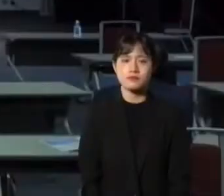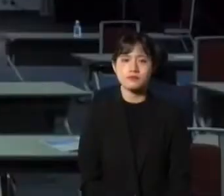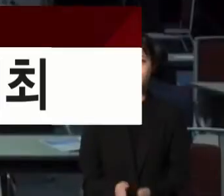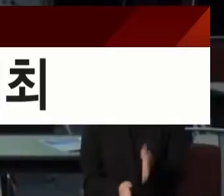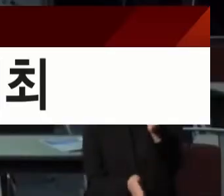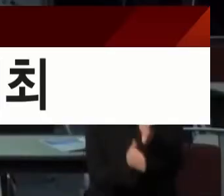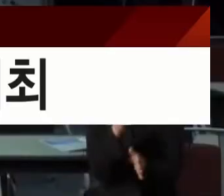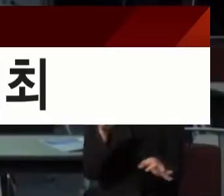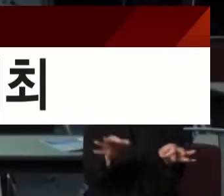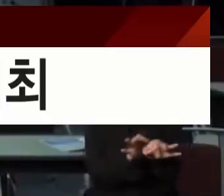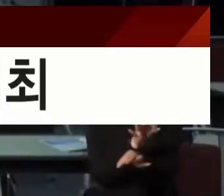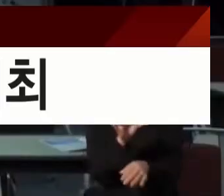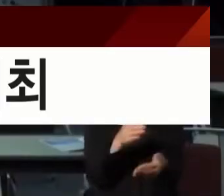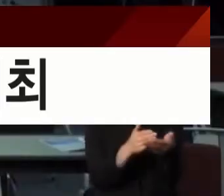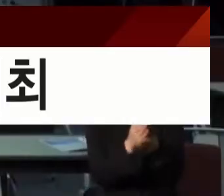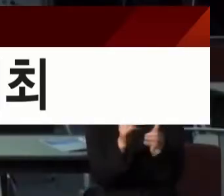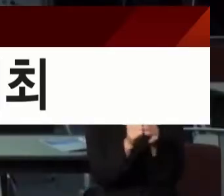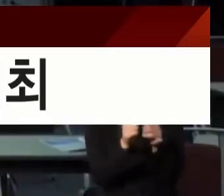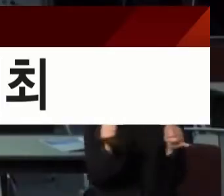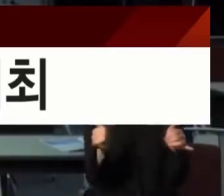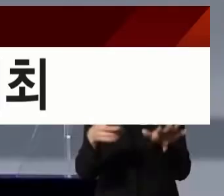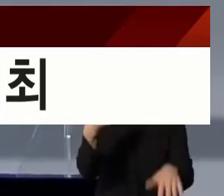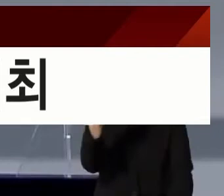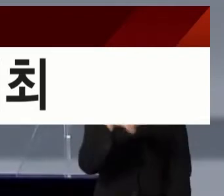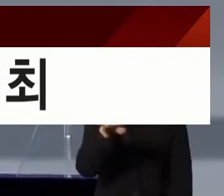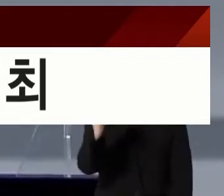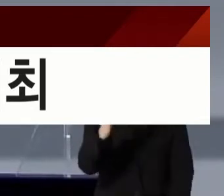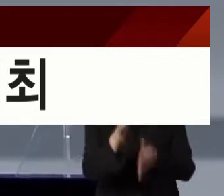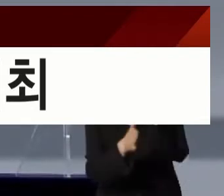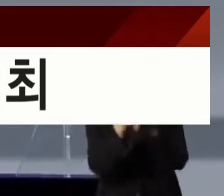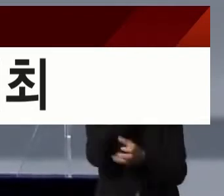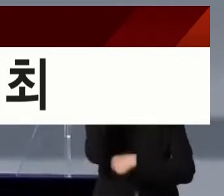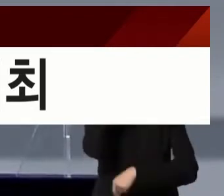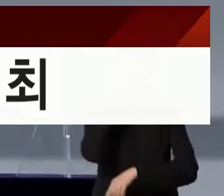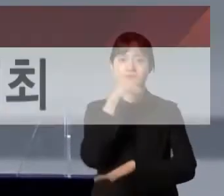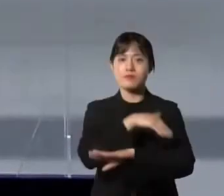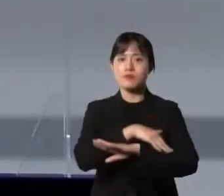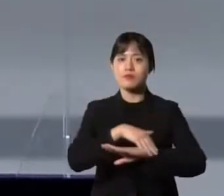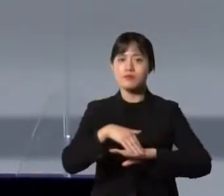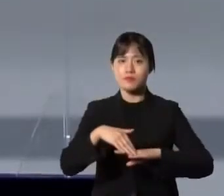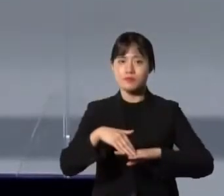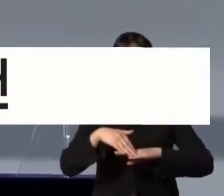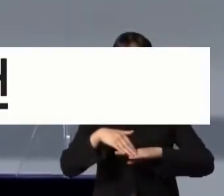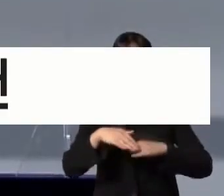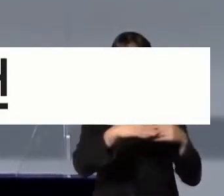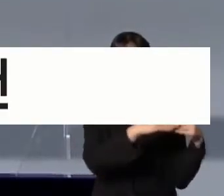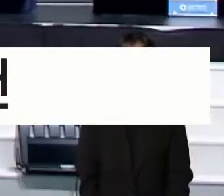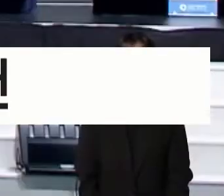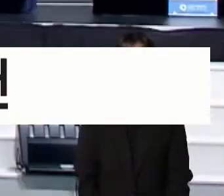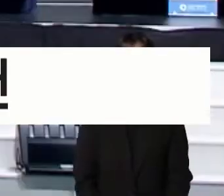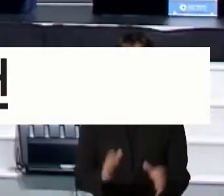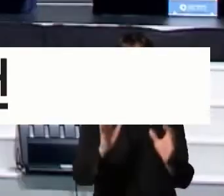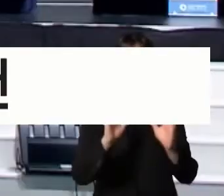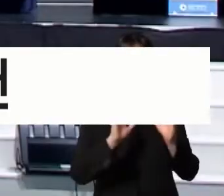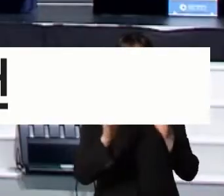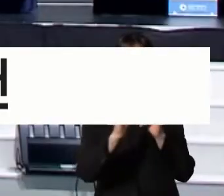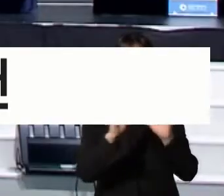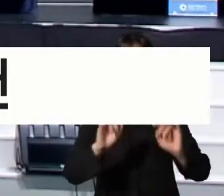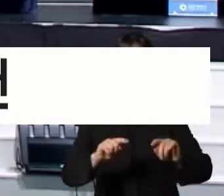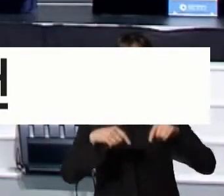인천시가 개최한 2040 인천 도시기본계획 원 쉔 공청회 이번 기본계획 안 에 담긴 목표는